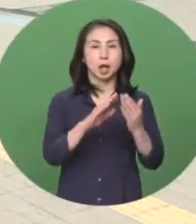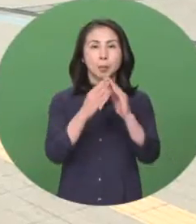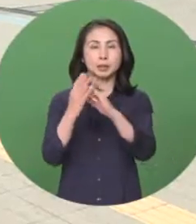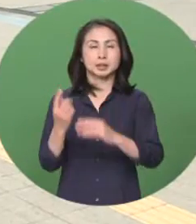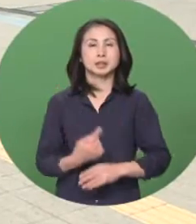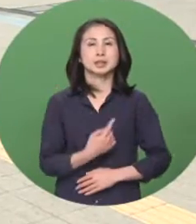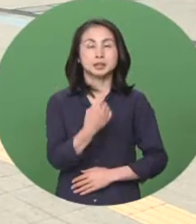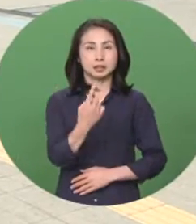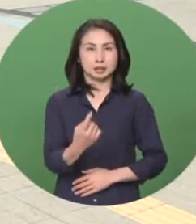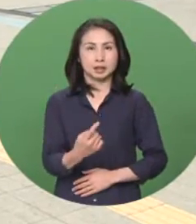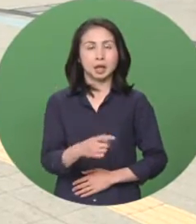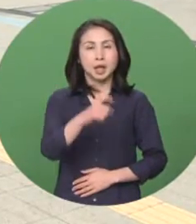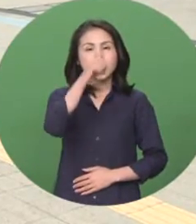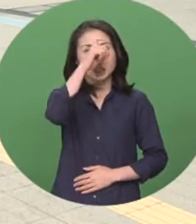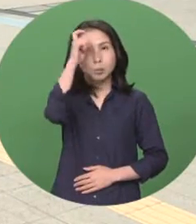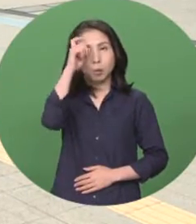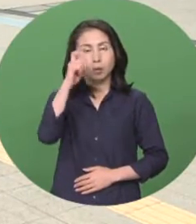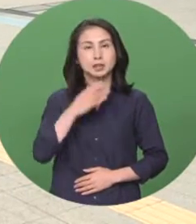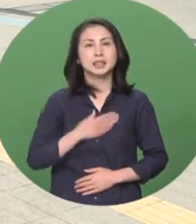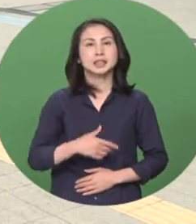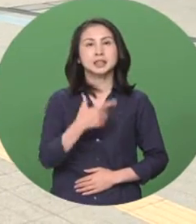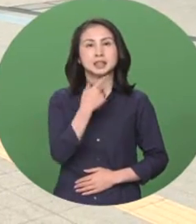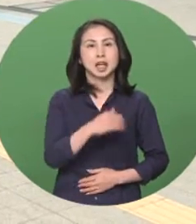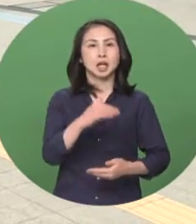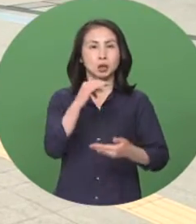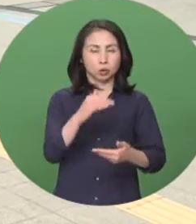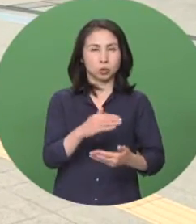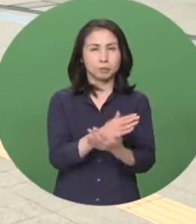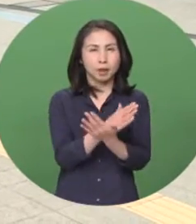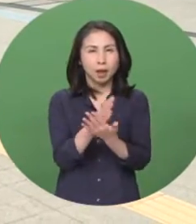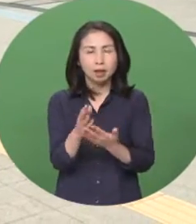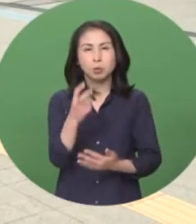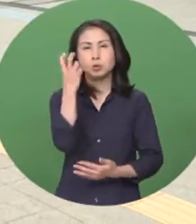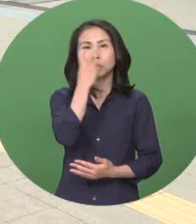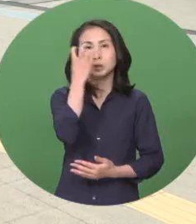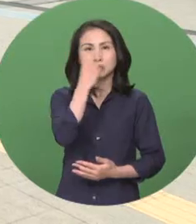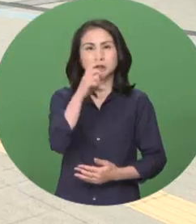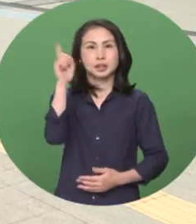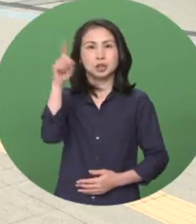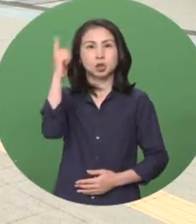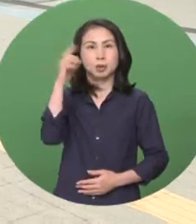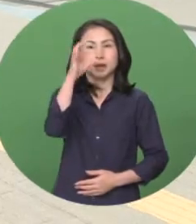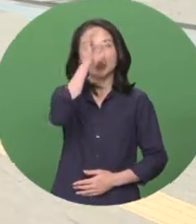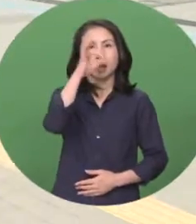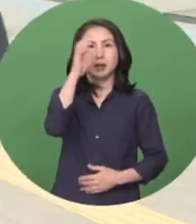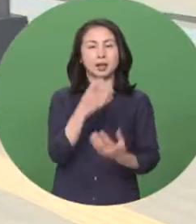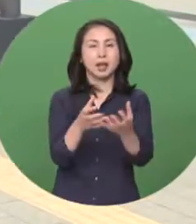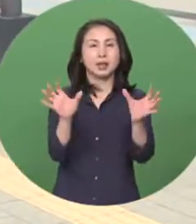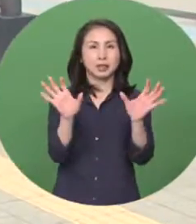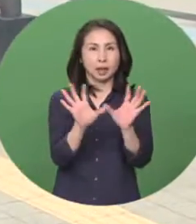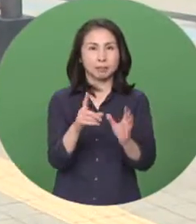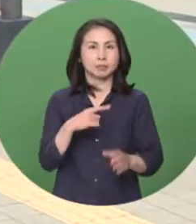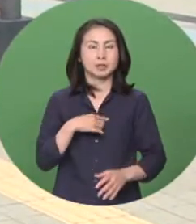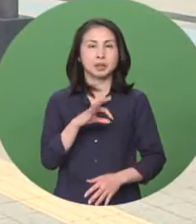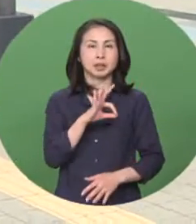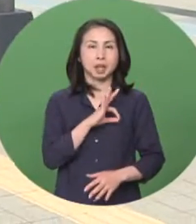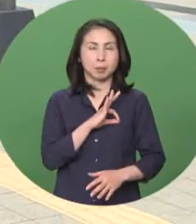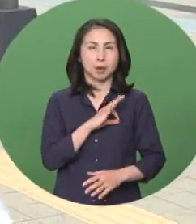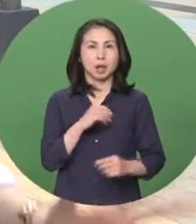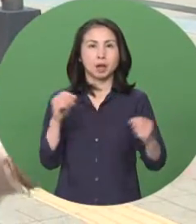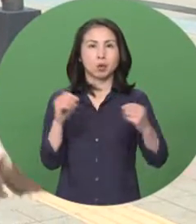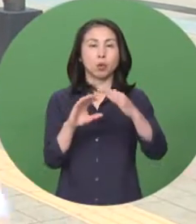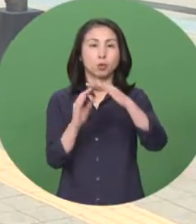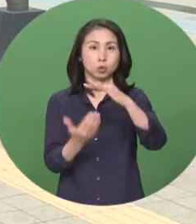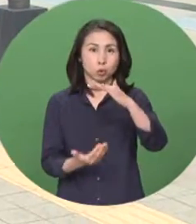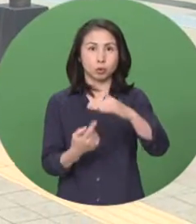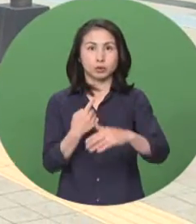街に繰り出して身近な疑問や今知りたいことを何でも調査する生駒探検隊、隊員の近藤彩香です。さあ今